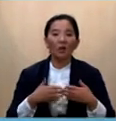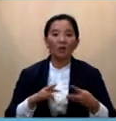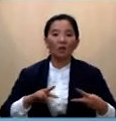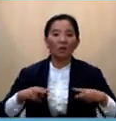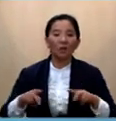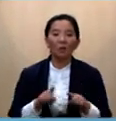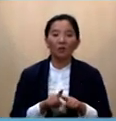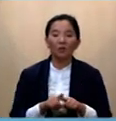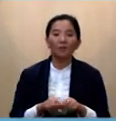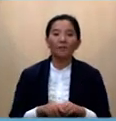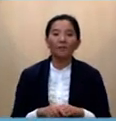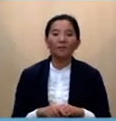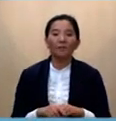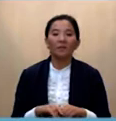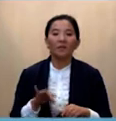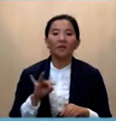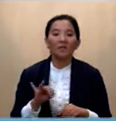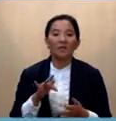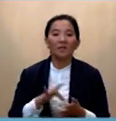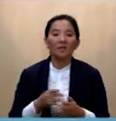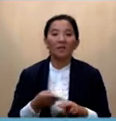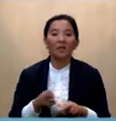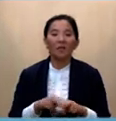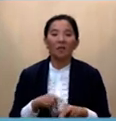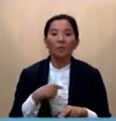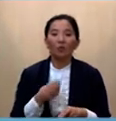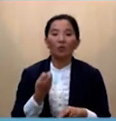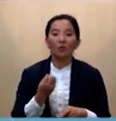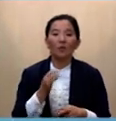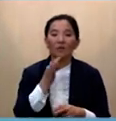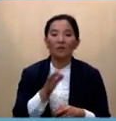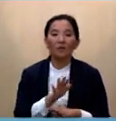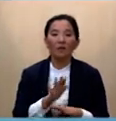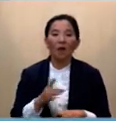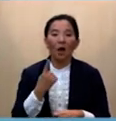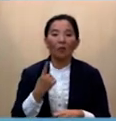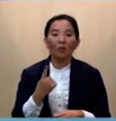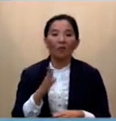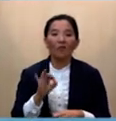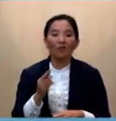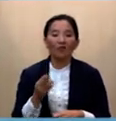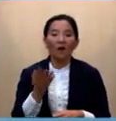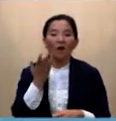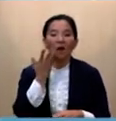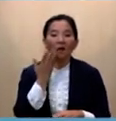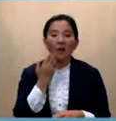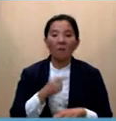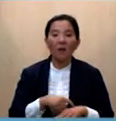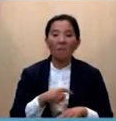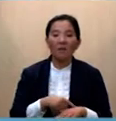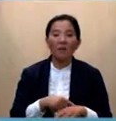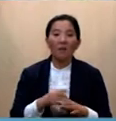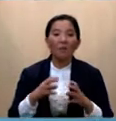меняется. И с центра это. Мы еще не сказали одну вещь. В момент мяча в